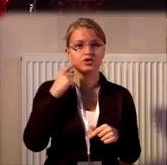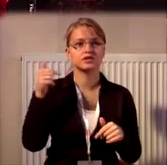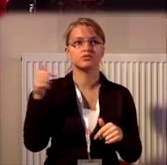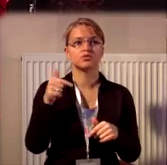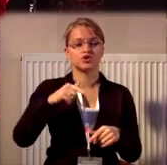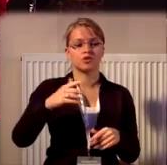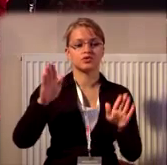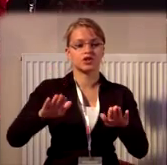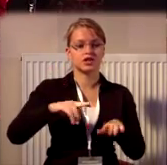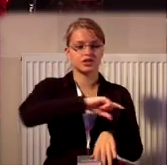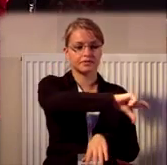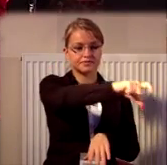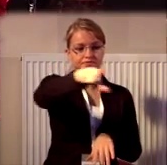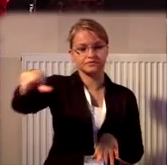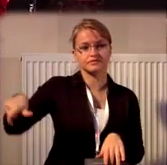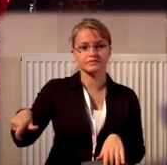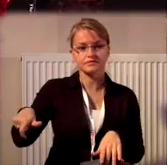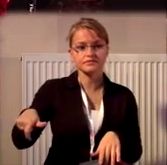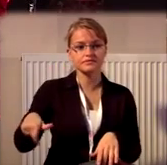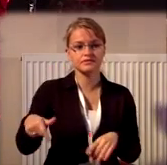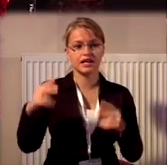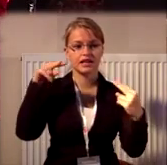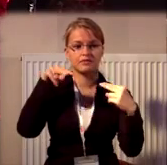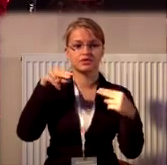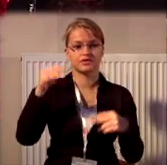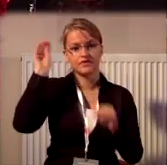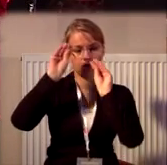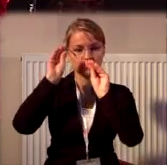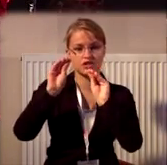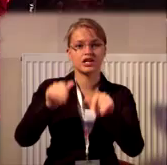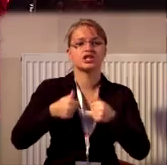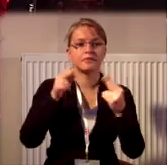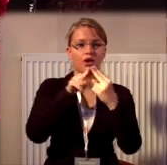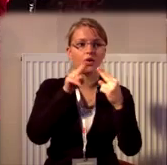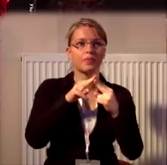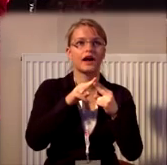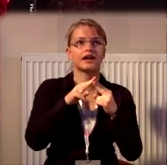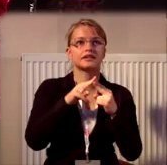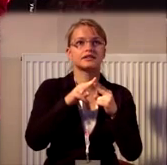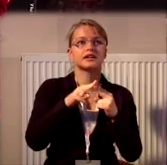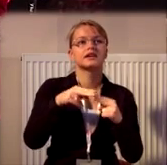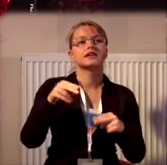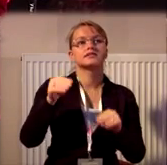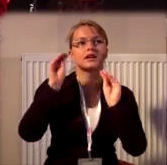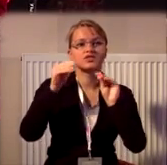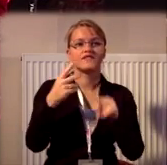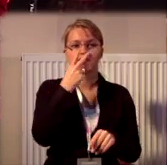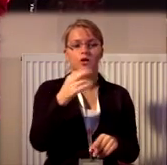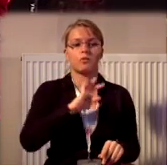naprzeciw nauczyciela. O co tutaj chodzi? Żeby była pełna interakcja z uczniem, żeby uczeń widział moje